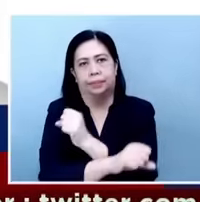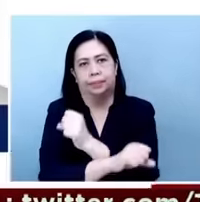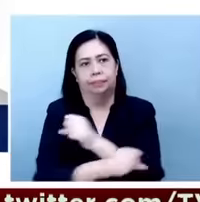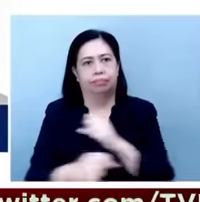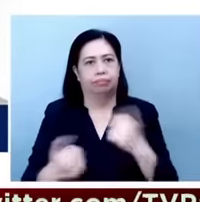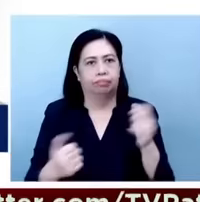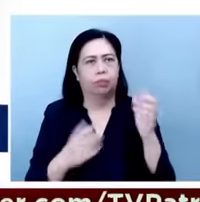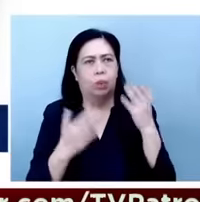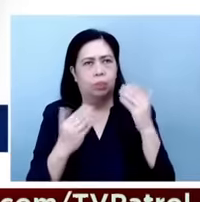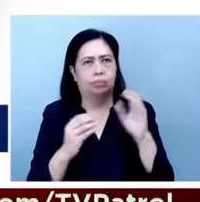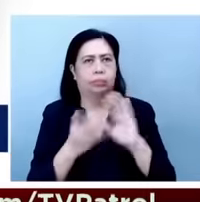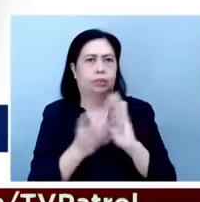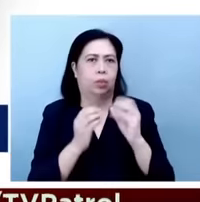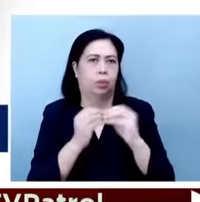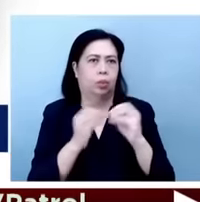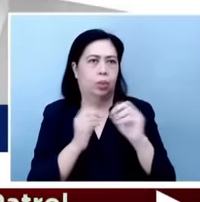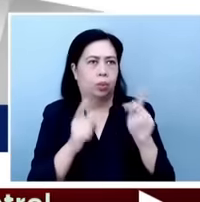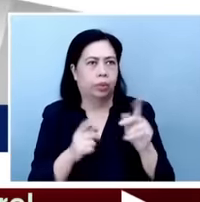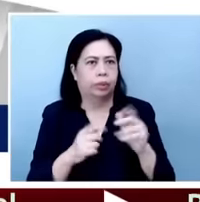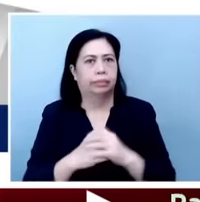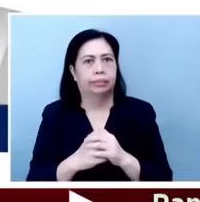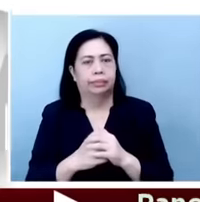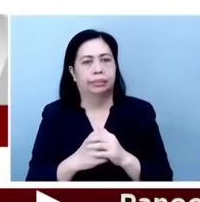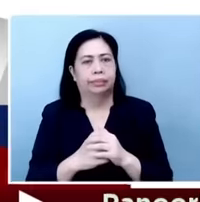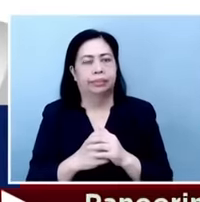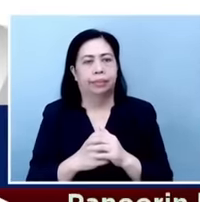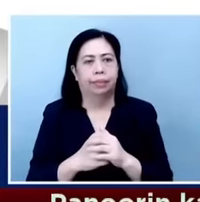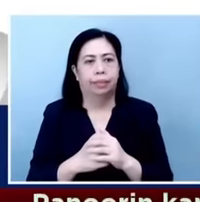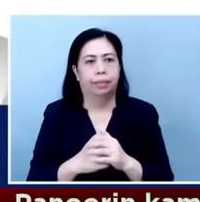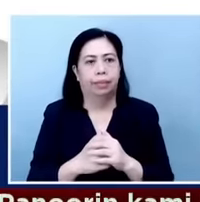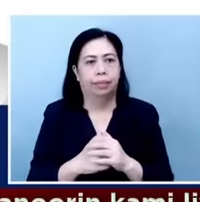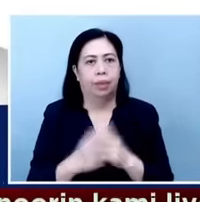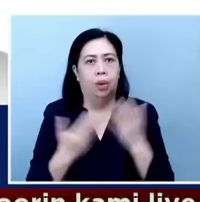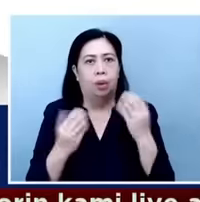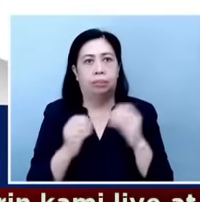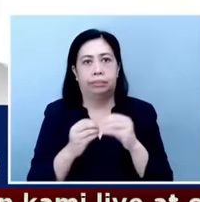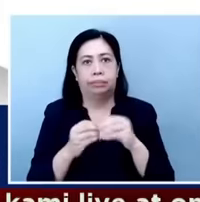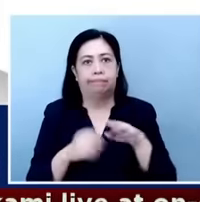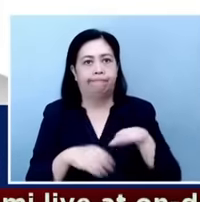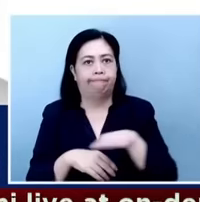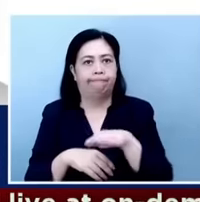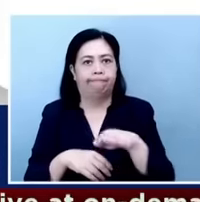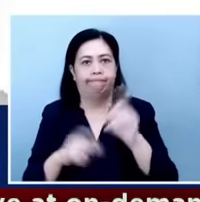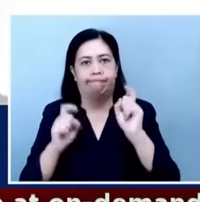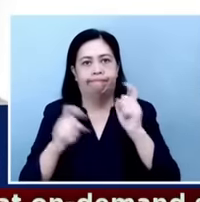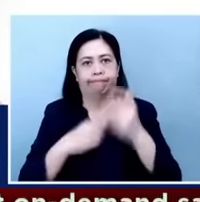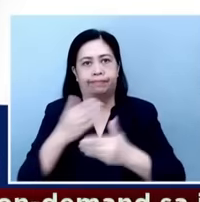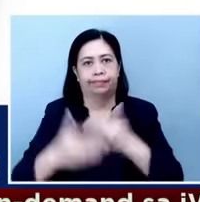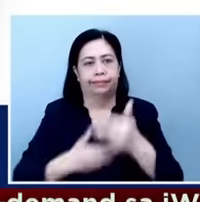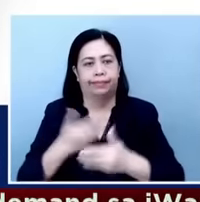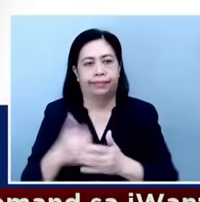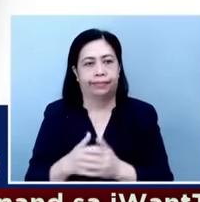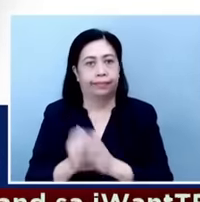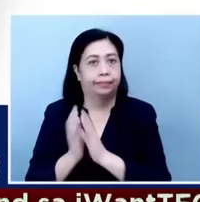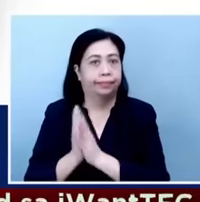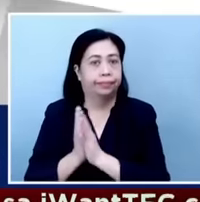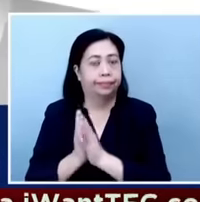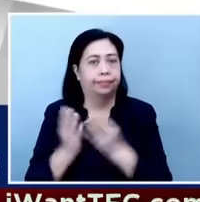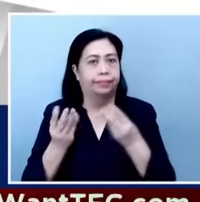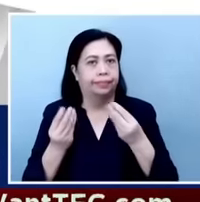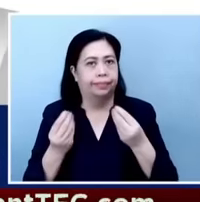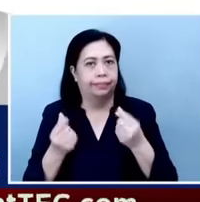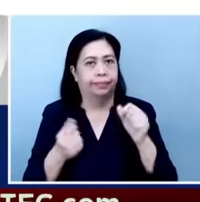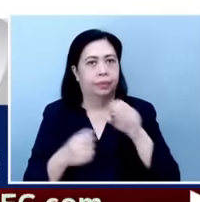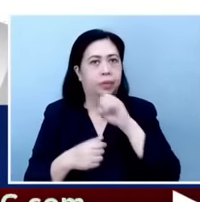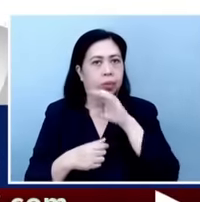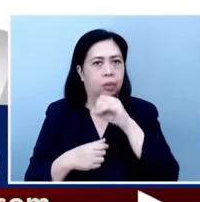po siya, mas mabilis. Mas mabilis po yung usad nung andas po. Dalangin nila ang paggaling ng kanilang